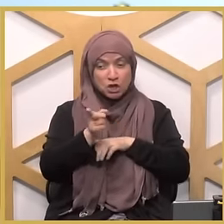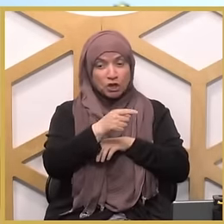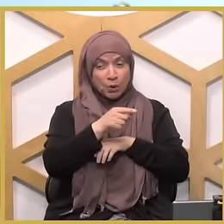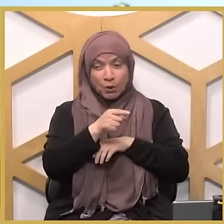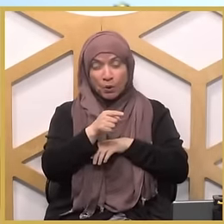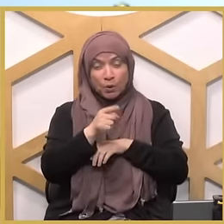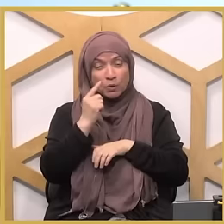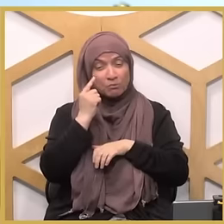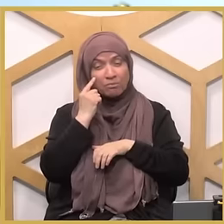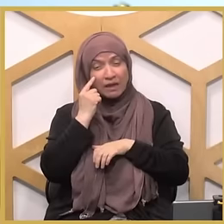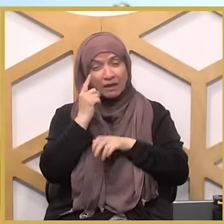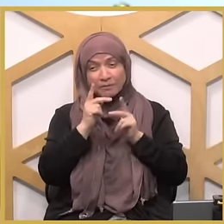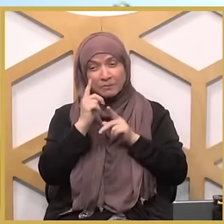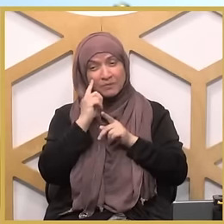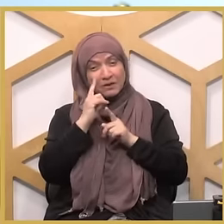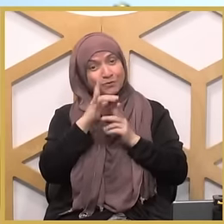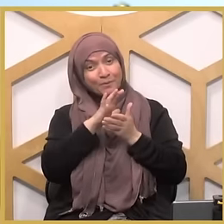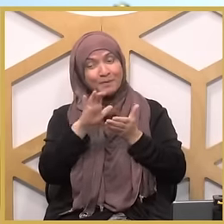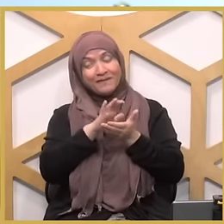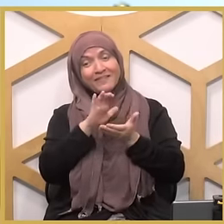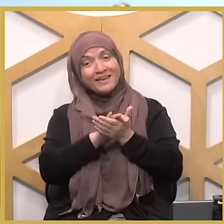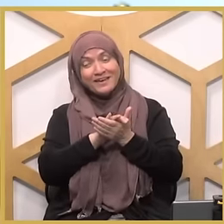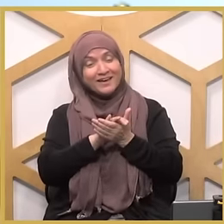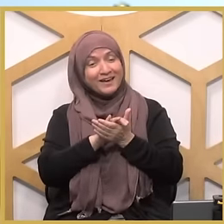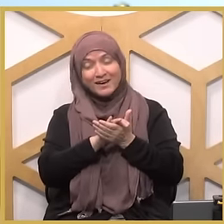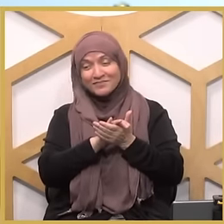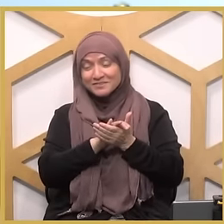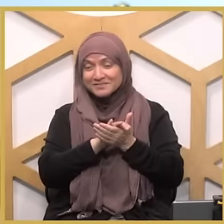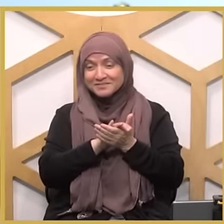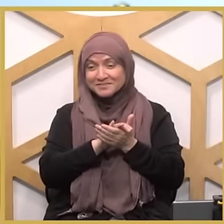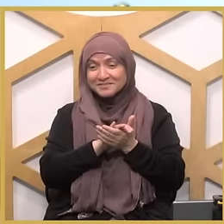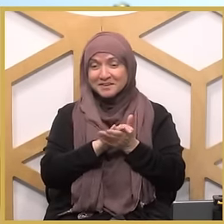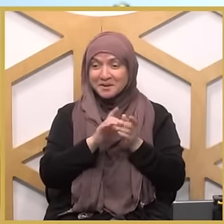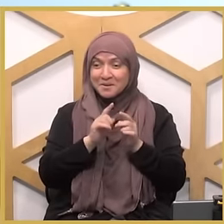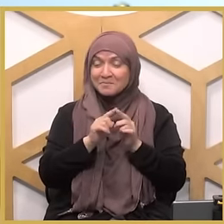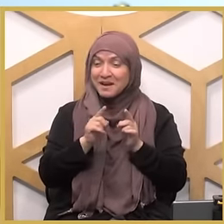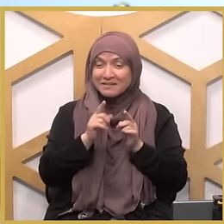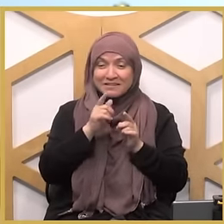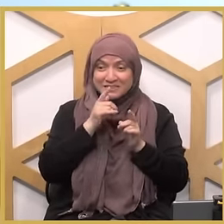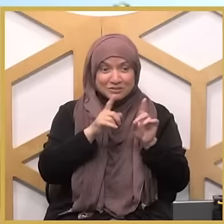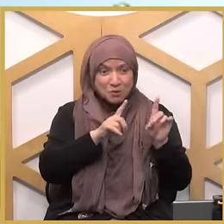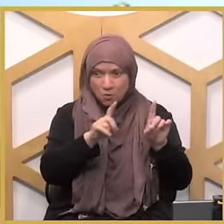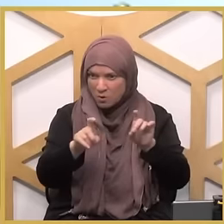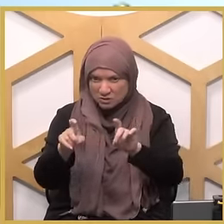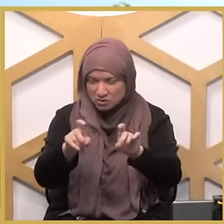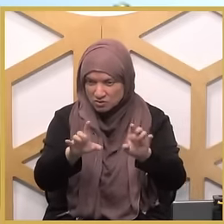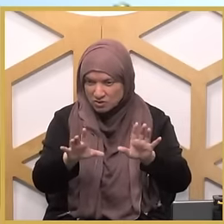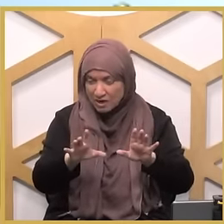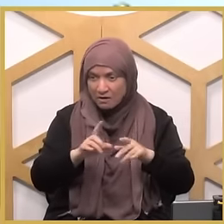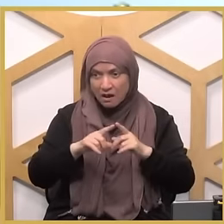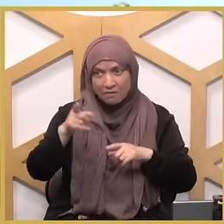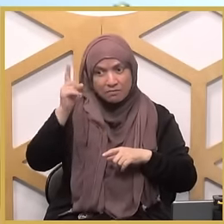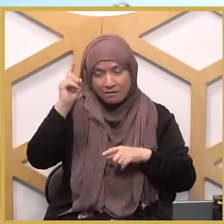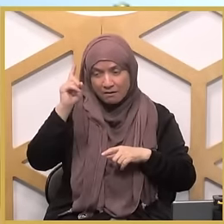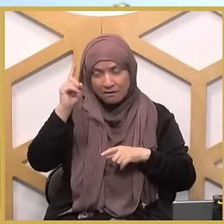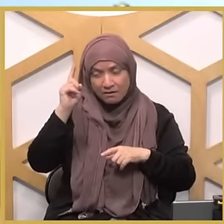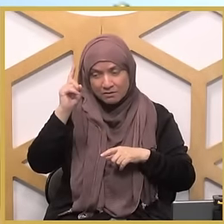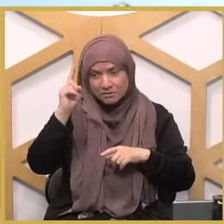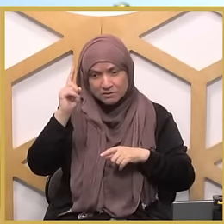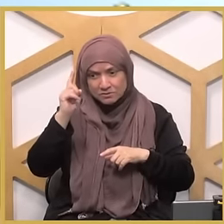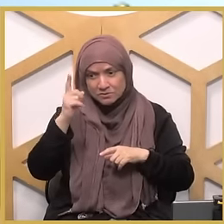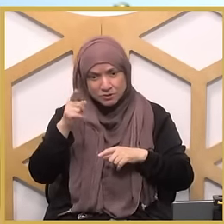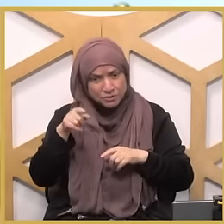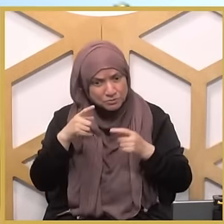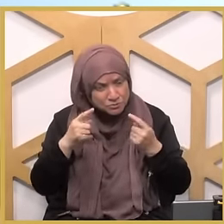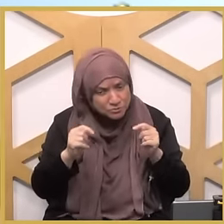it, and they're not going to be tested, they're not going to be tried? وَلَقَدْ فَتَنَّا الَّذِينَ مِنْ قَبْلِهِمْ. We have tested those